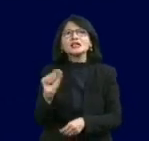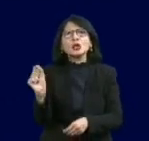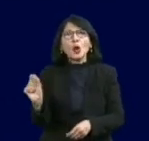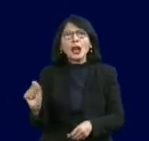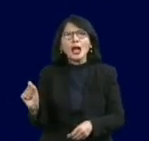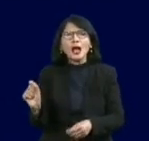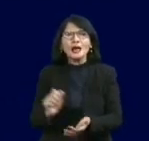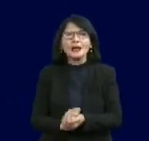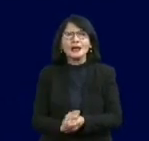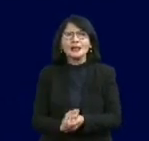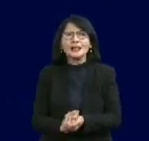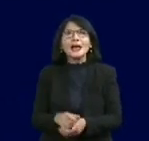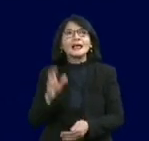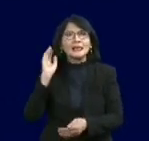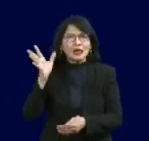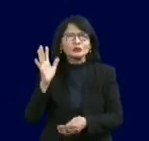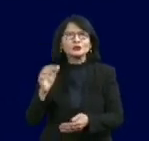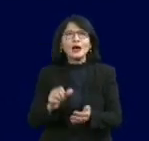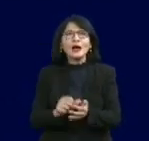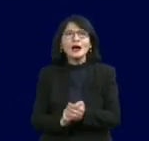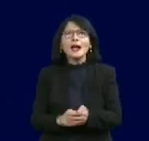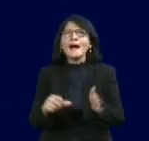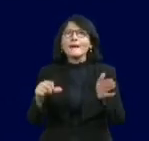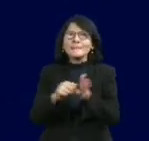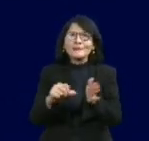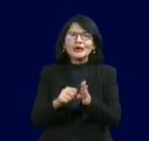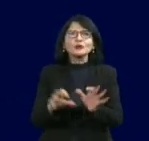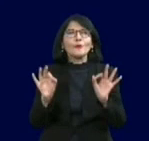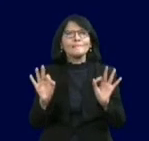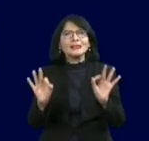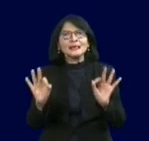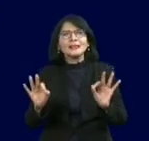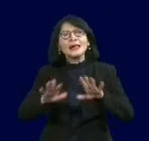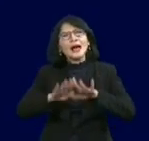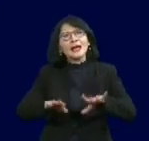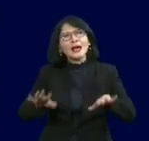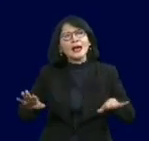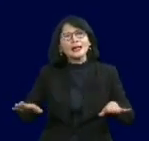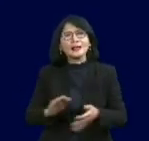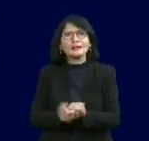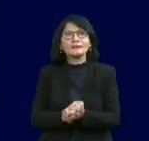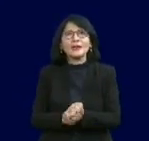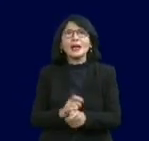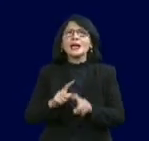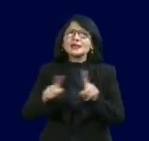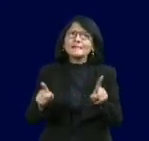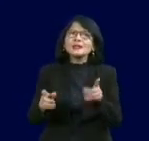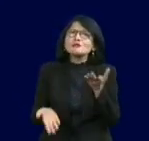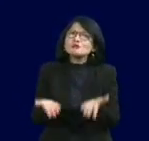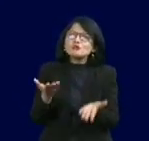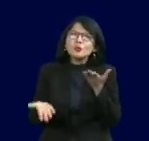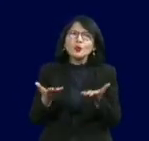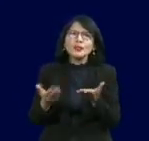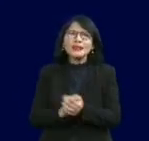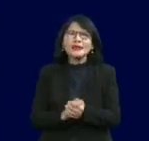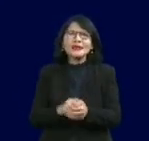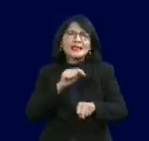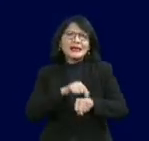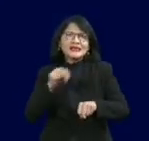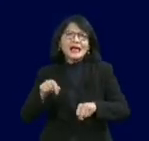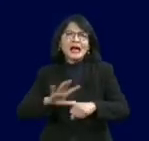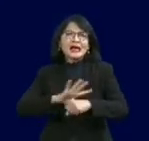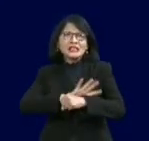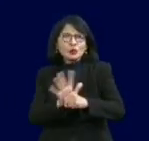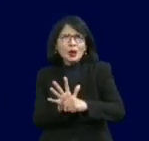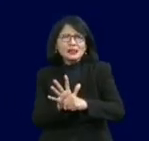yang sudah berjasa untuk membantu pendidikan anak-anak kita, tapi mungkin di situasi seperti